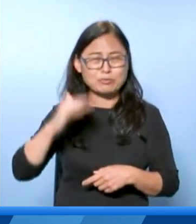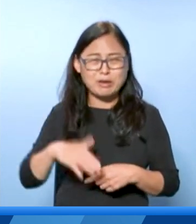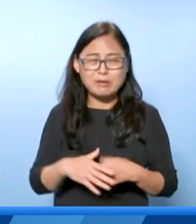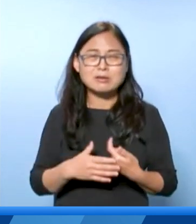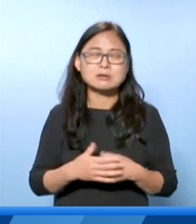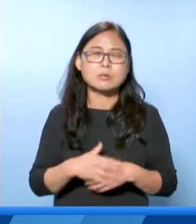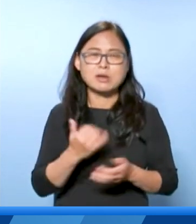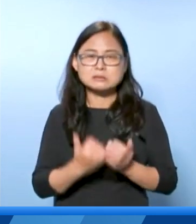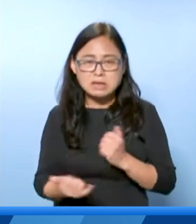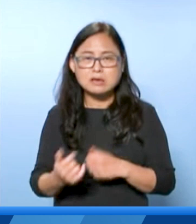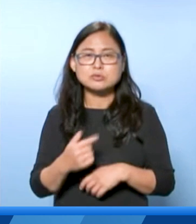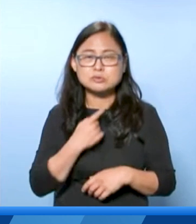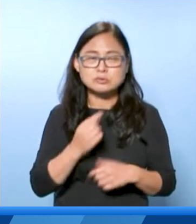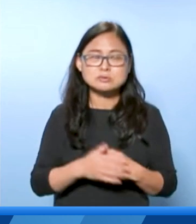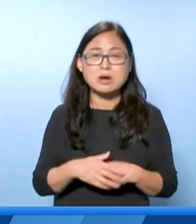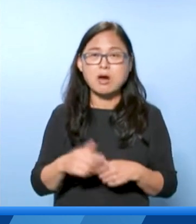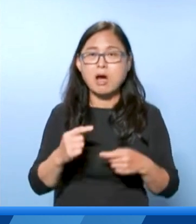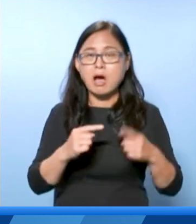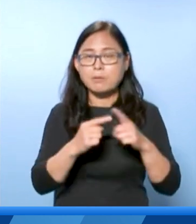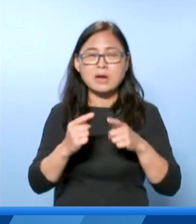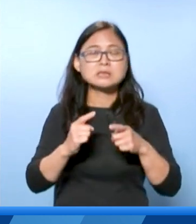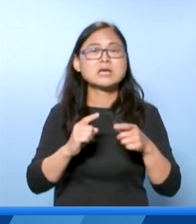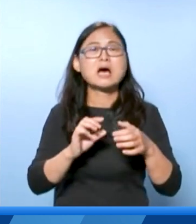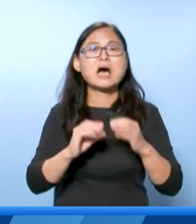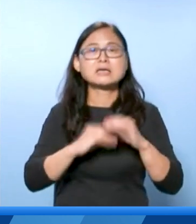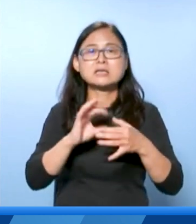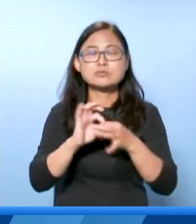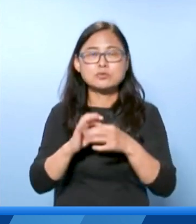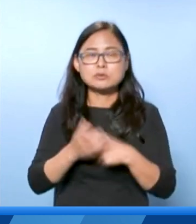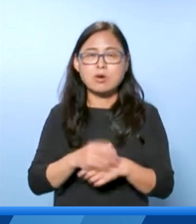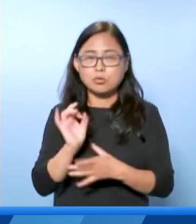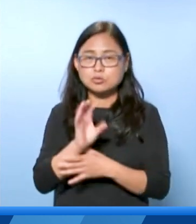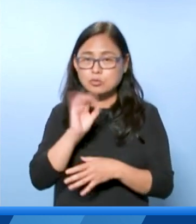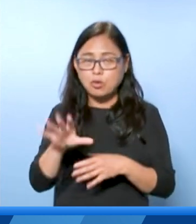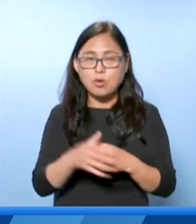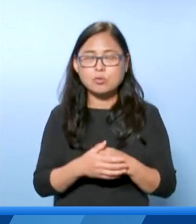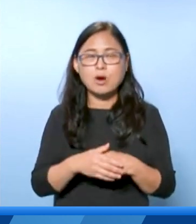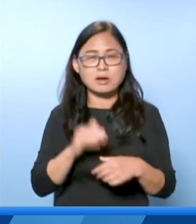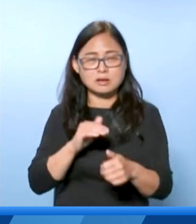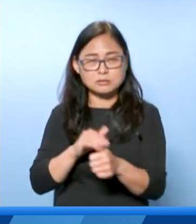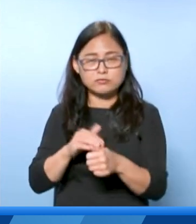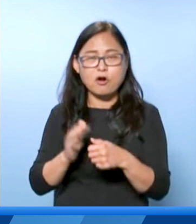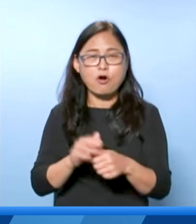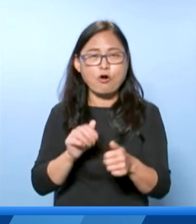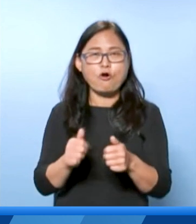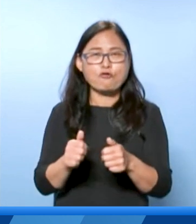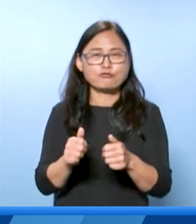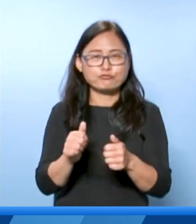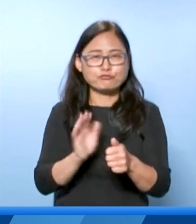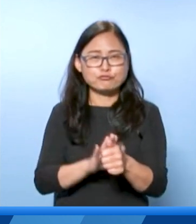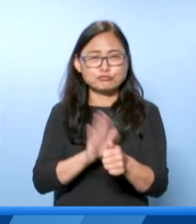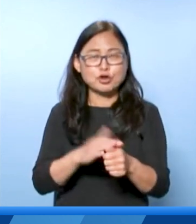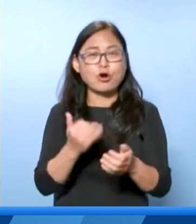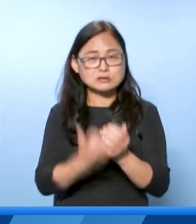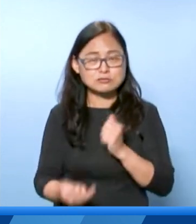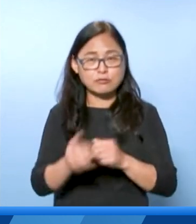最早喺議會裏邊咧提出咧，希望政府咧可以增加資助呢個輔助生育服務的一個